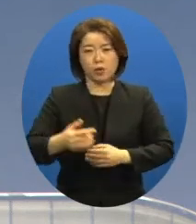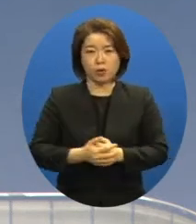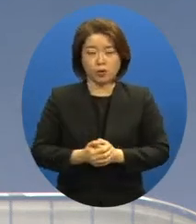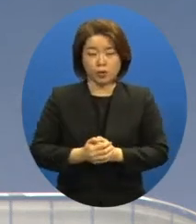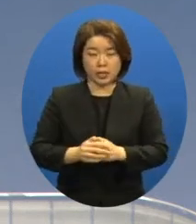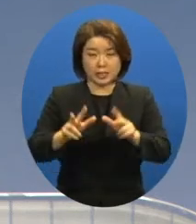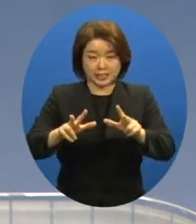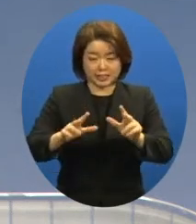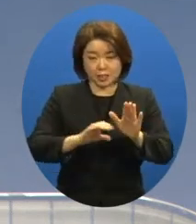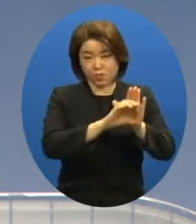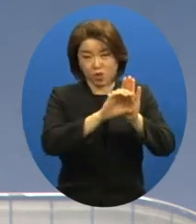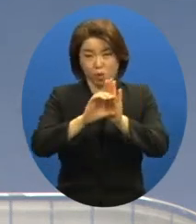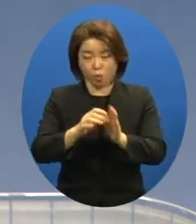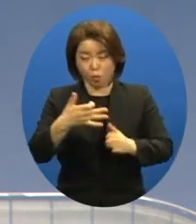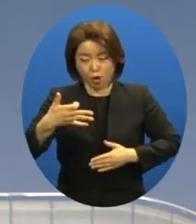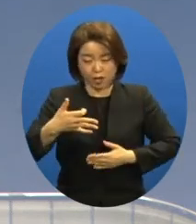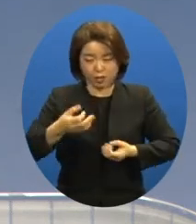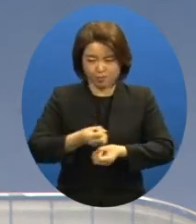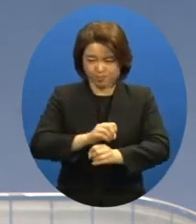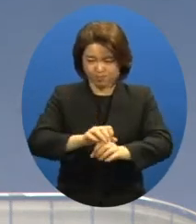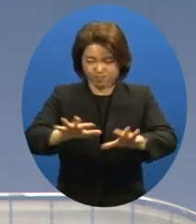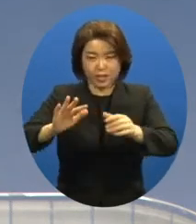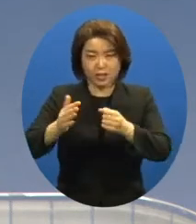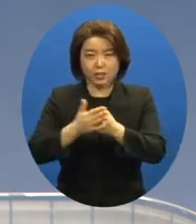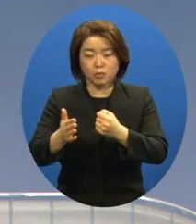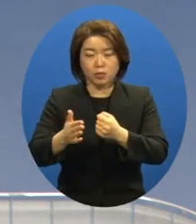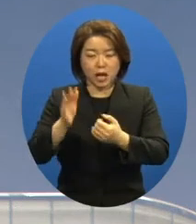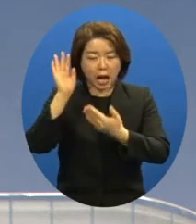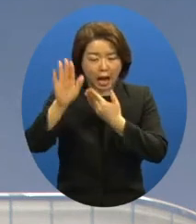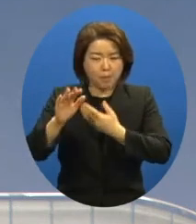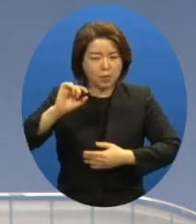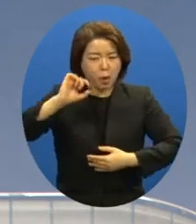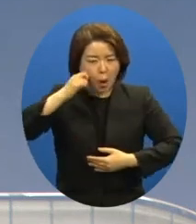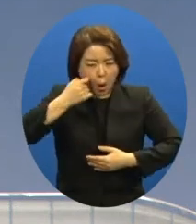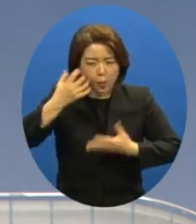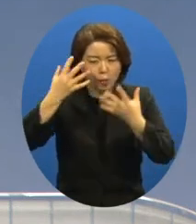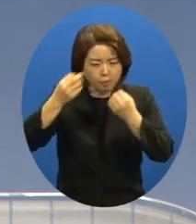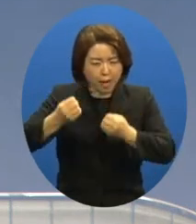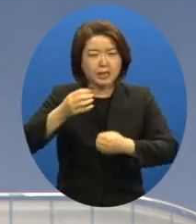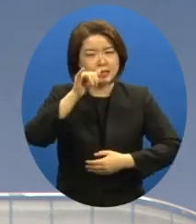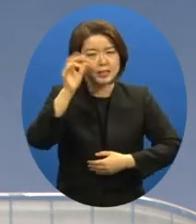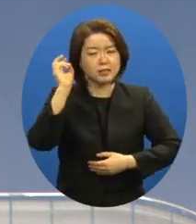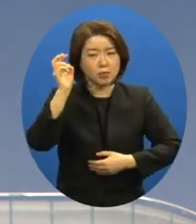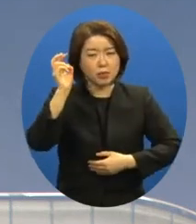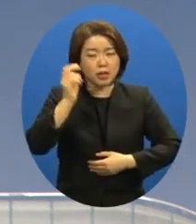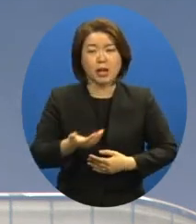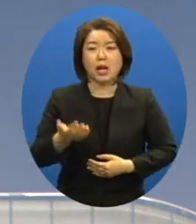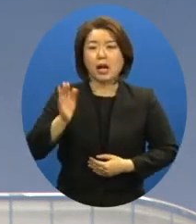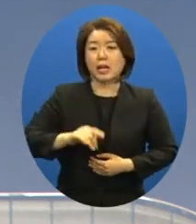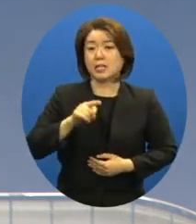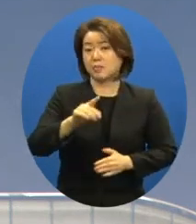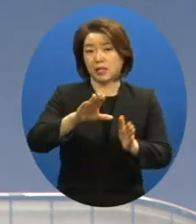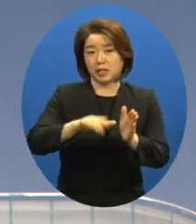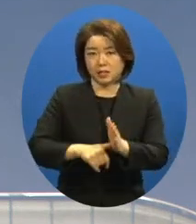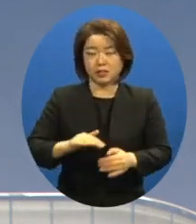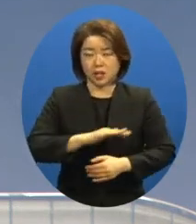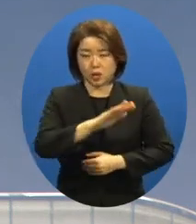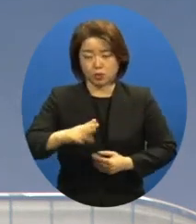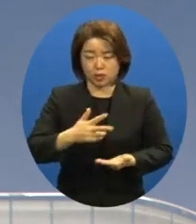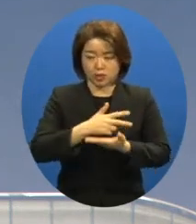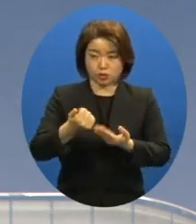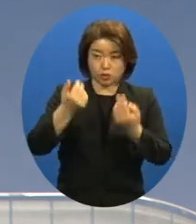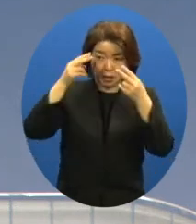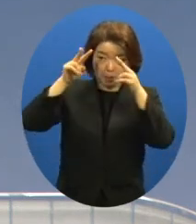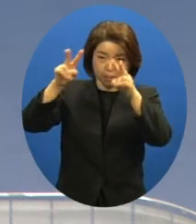코로나19 확산으로 인해서 앞으로 많은 어려움이 예상됩니다. 그러나 우리가 이때 주님을 바라보는